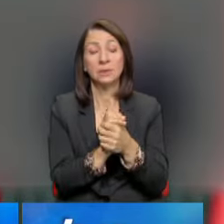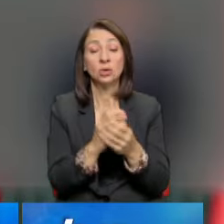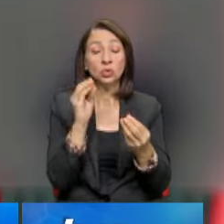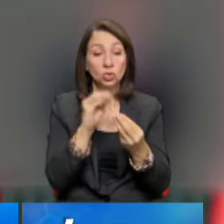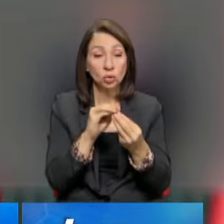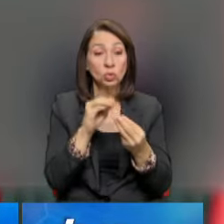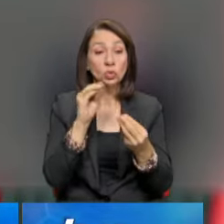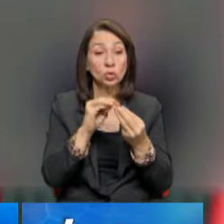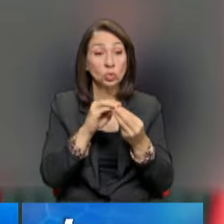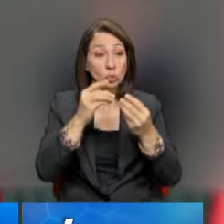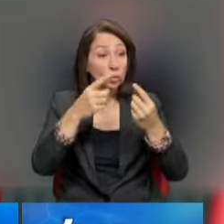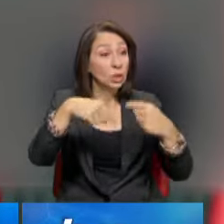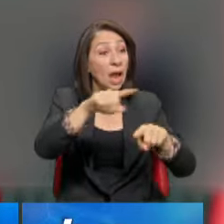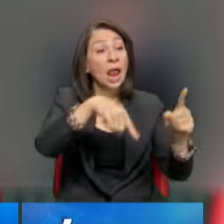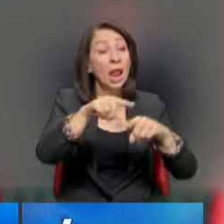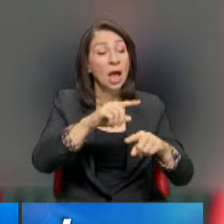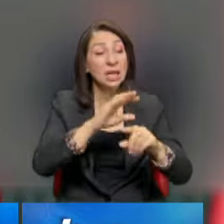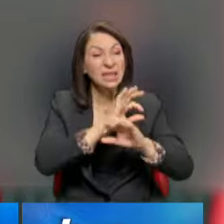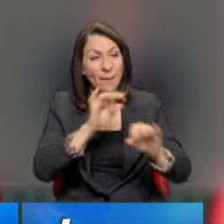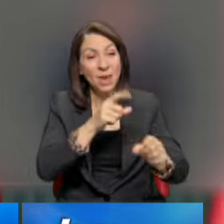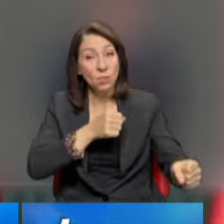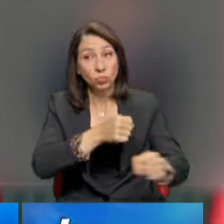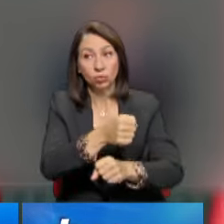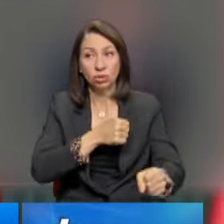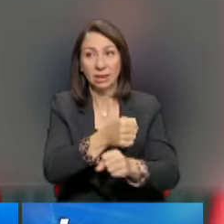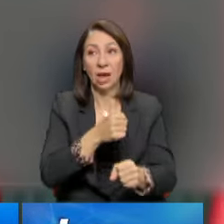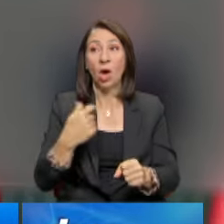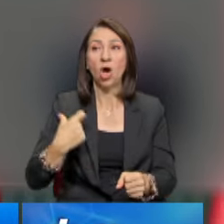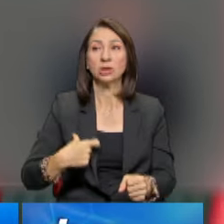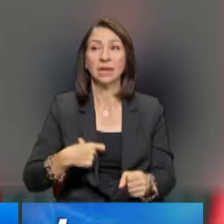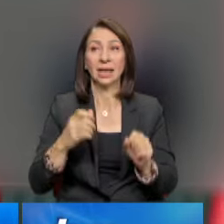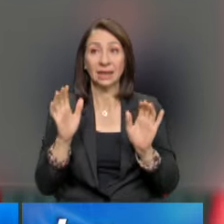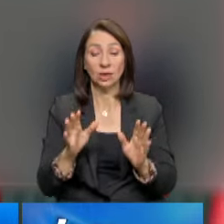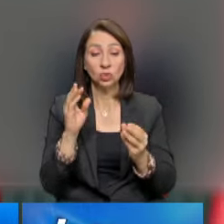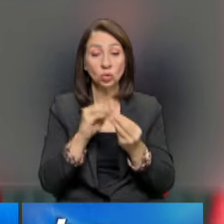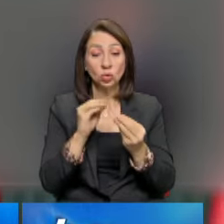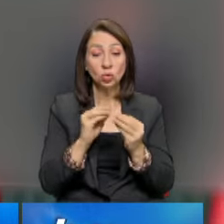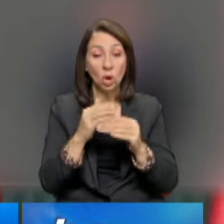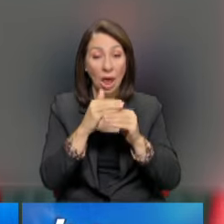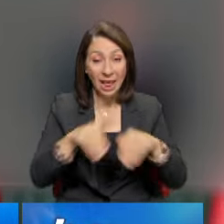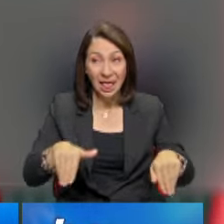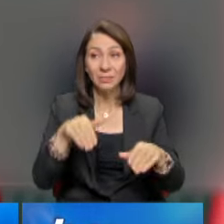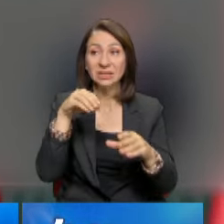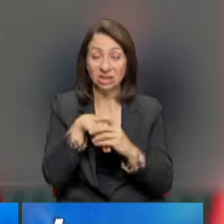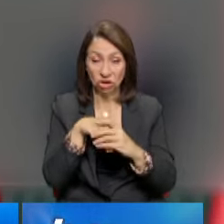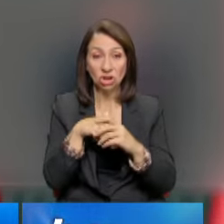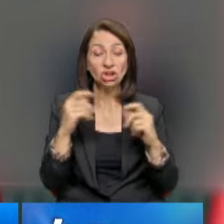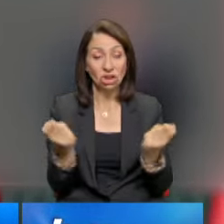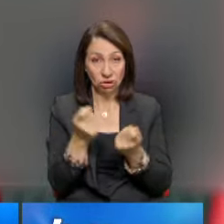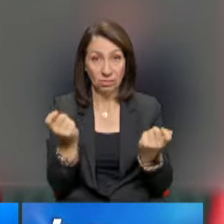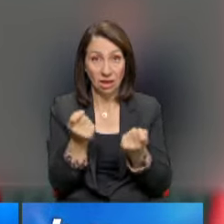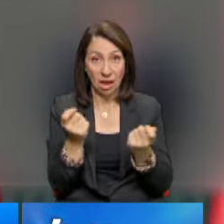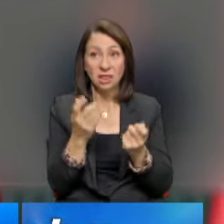ve suçlularla etkin mücadelede özellikle suçun önlenmesine yönelik